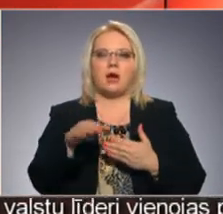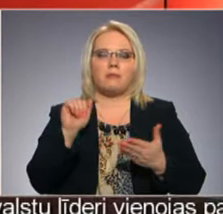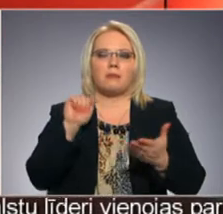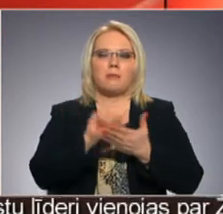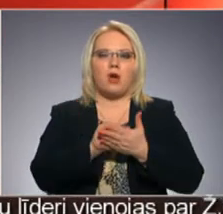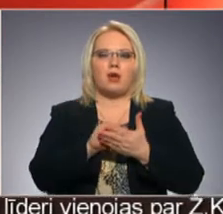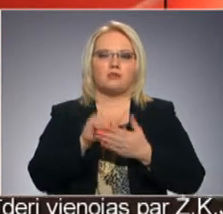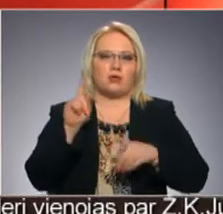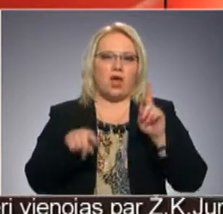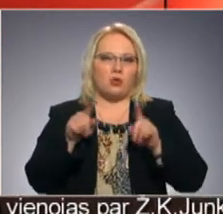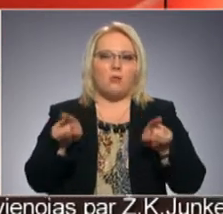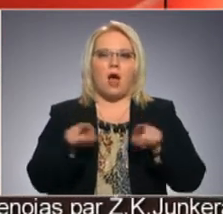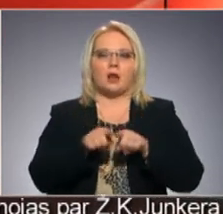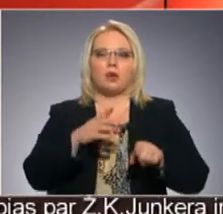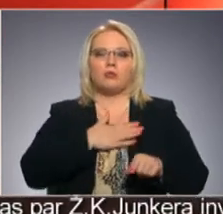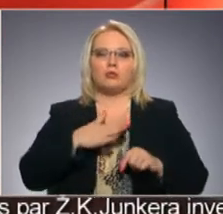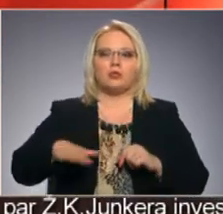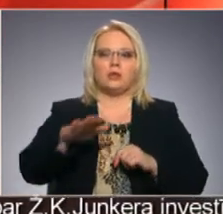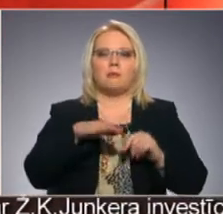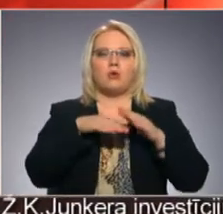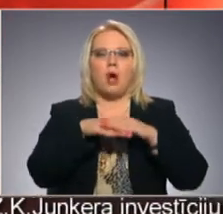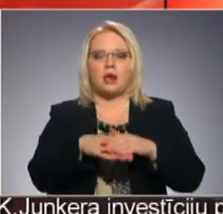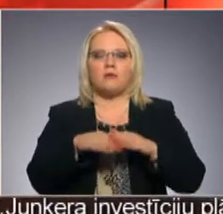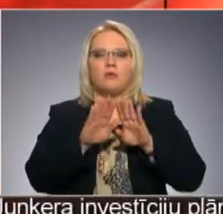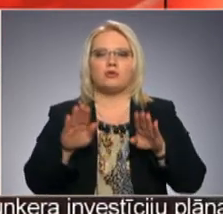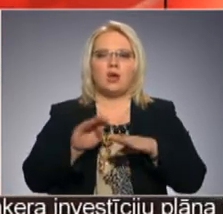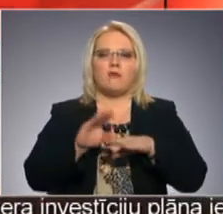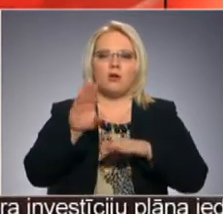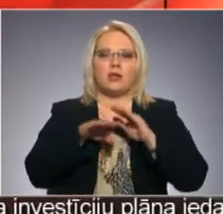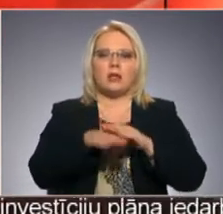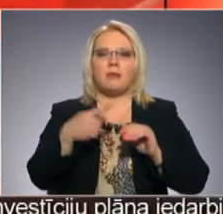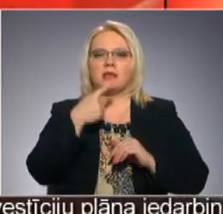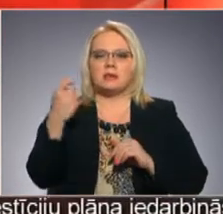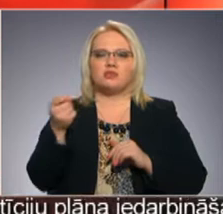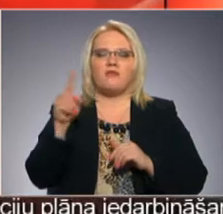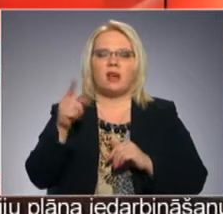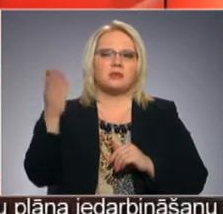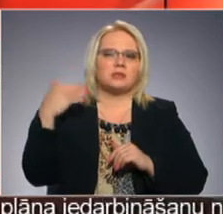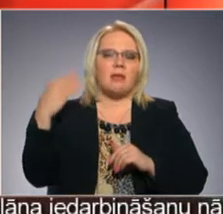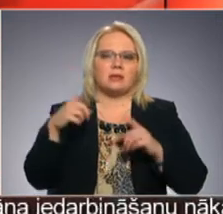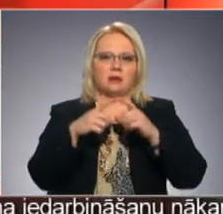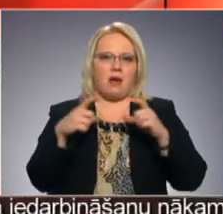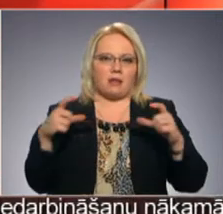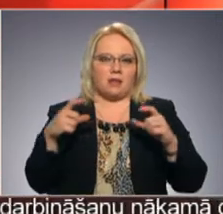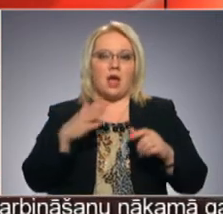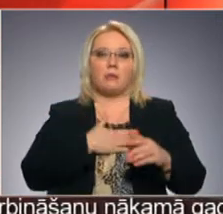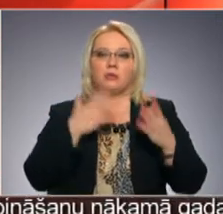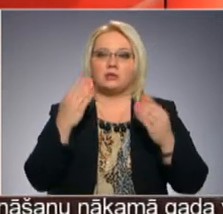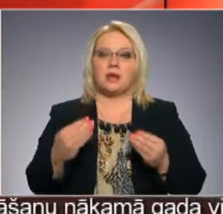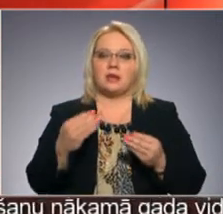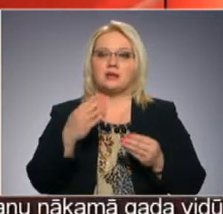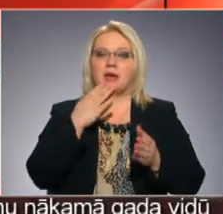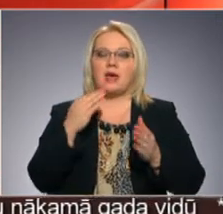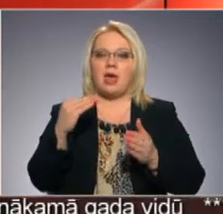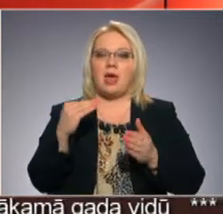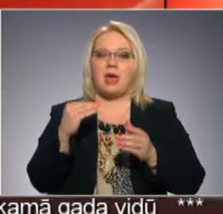bibliogrāfisku retumu. Taču arī mūsu ģimeņu arhīvi un muzeju fondi glabā 100 un vairāk gan sedas kartītes. Arī mūsdienās